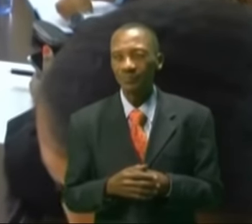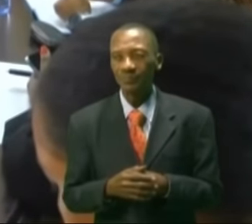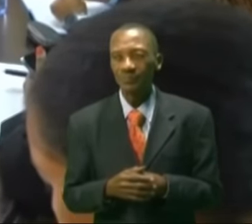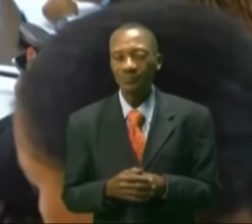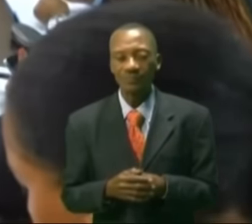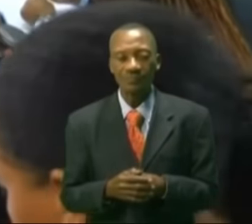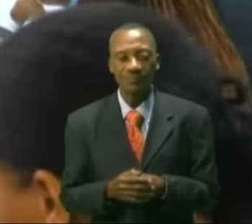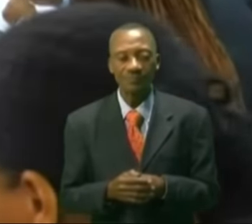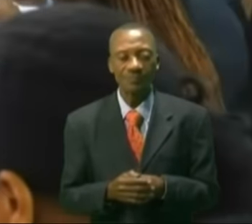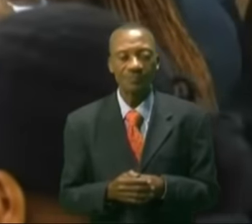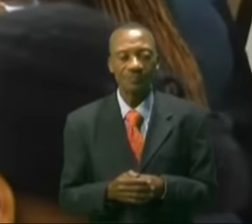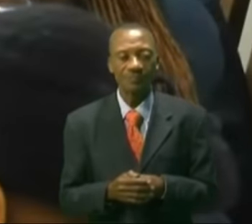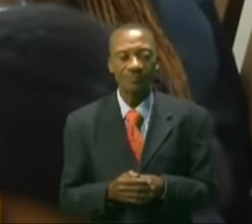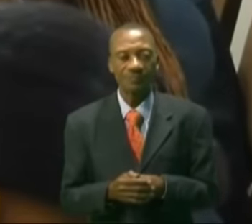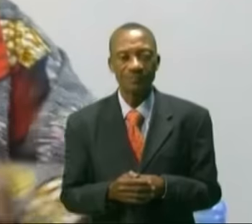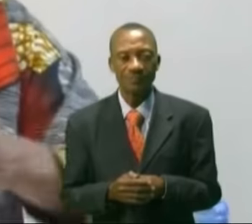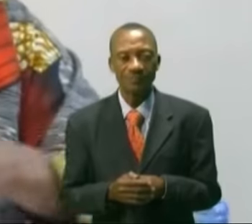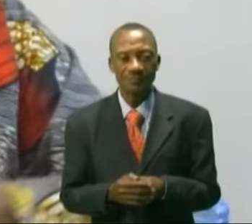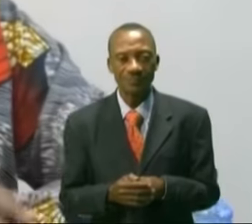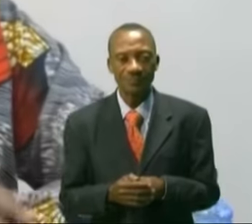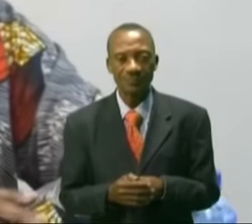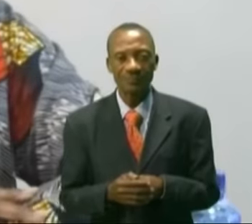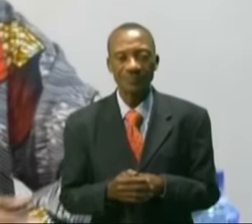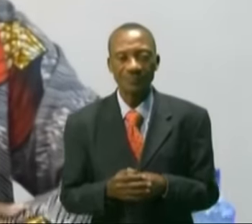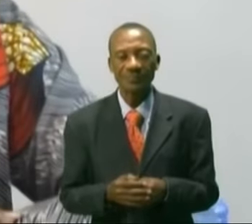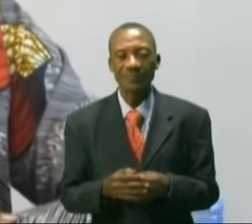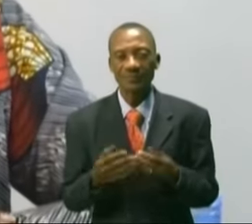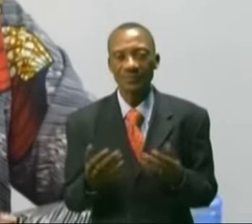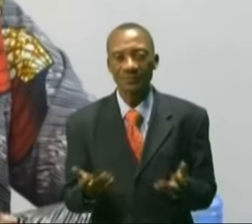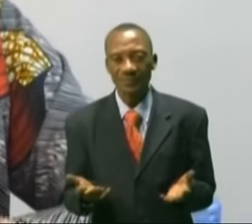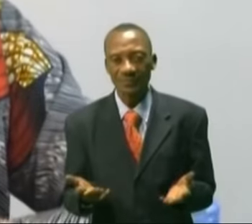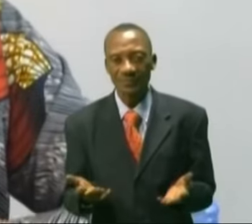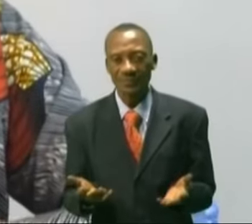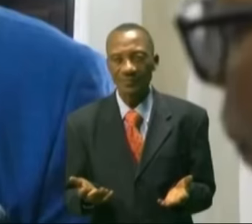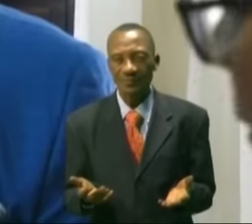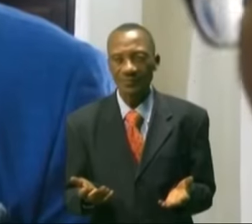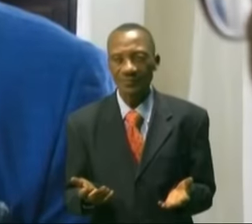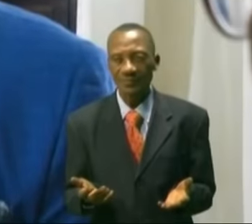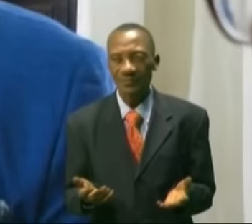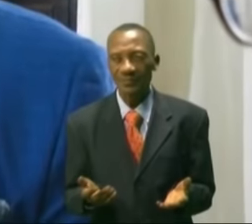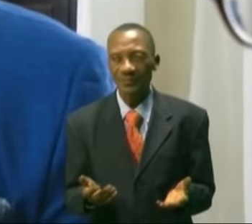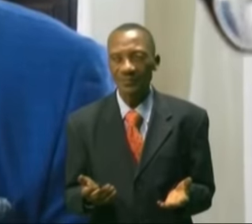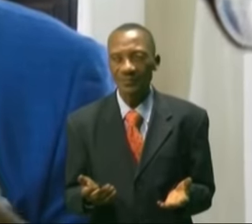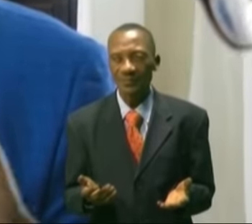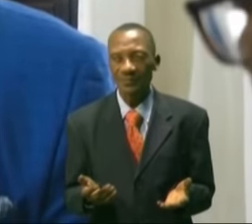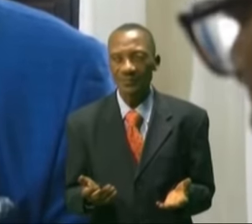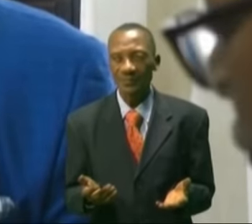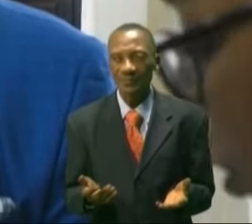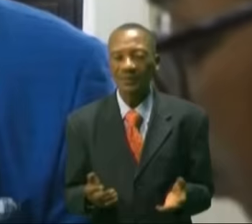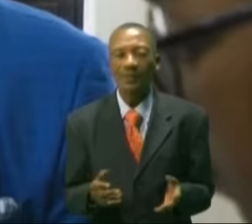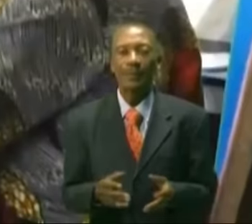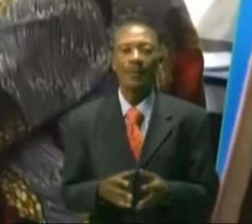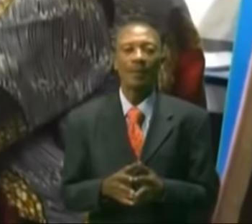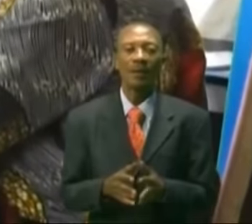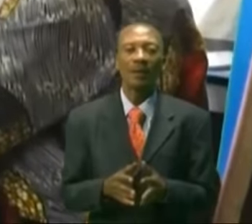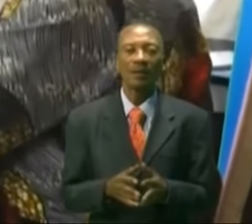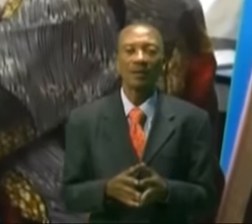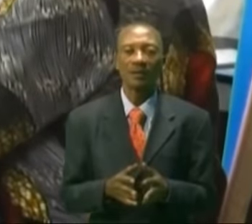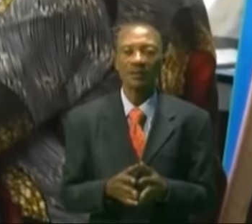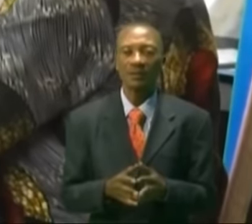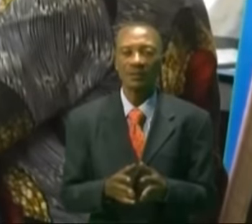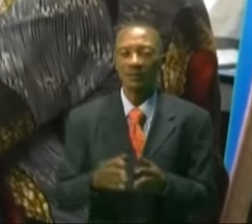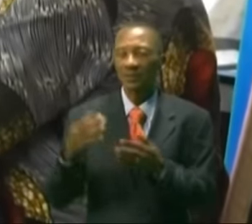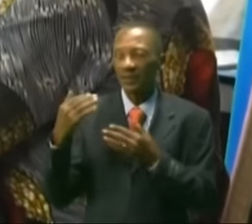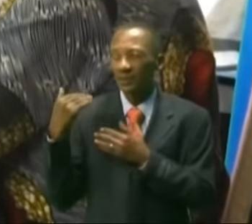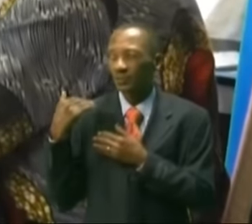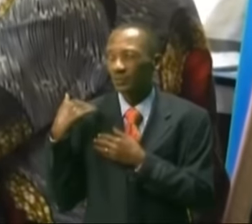L'échange entre la ministre Yolande Lebemandebo avec la Commission nationale de la Rumba, dirigée par le professeur Yoka dans son